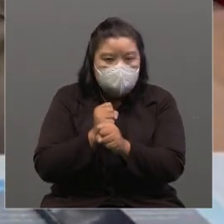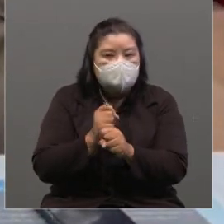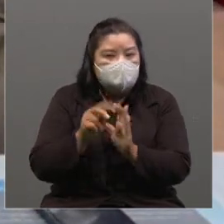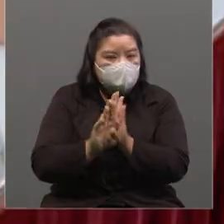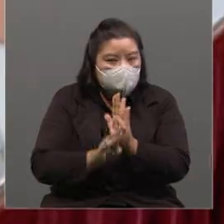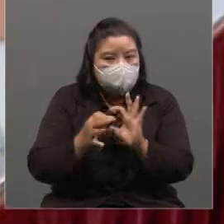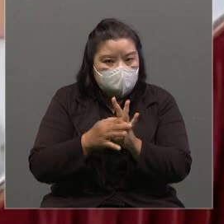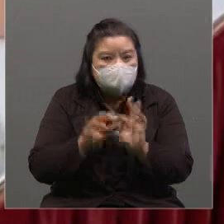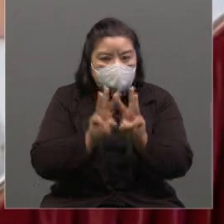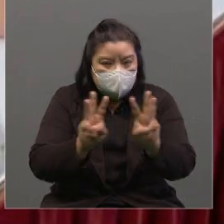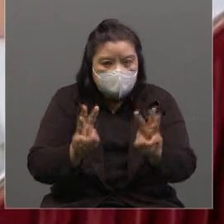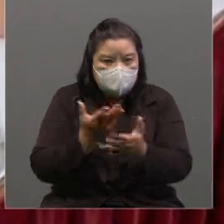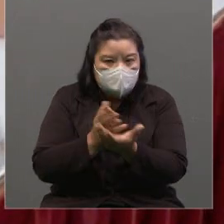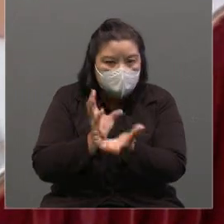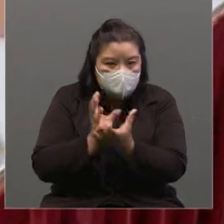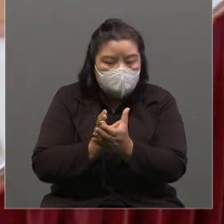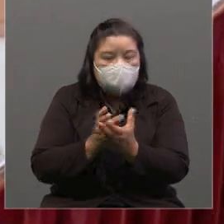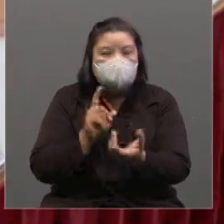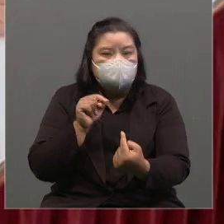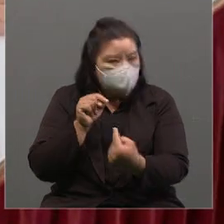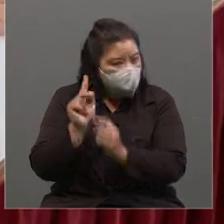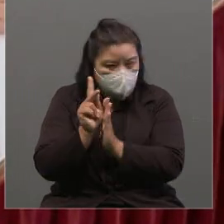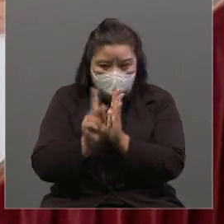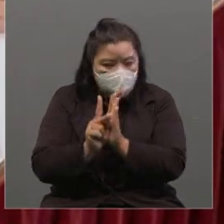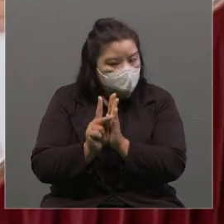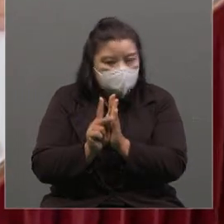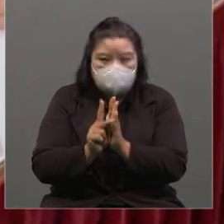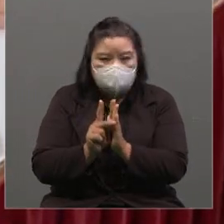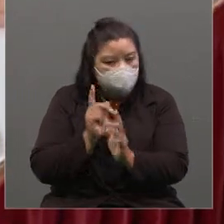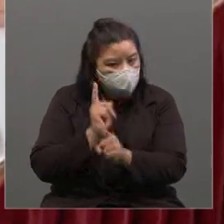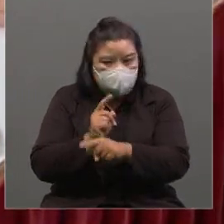ที่เกี่ยวกับเว็บพนันด้วยจะต้องดำเนินการตามกฎหมายทั้งหมดค่ะ